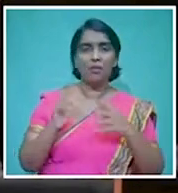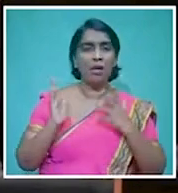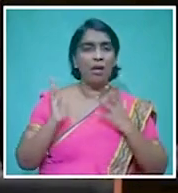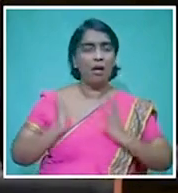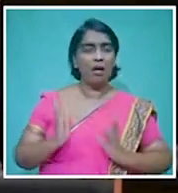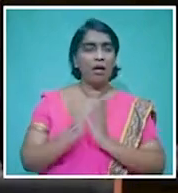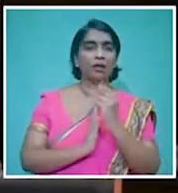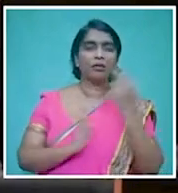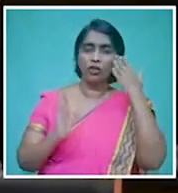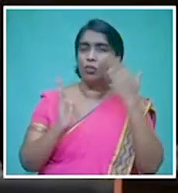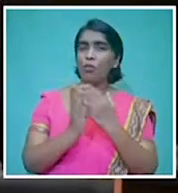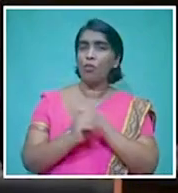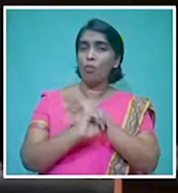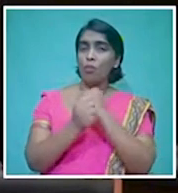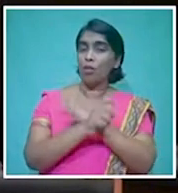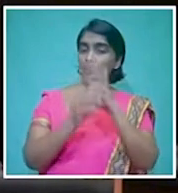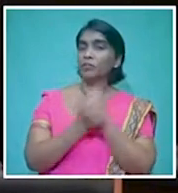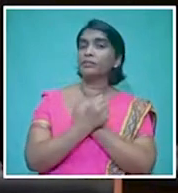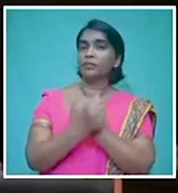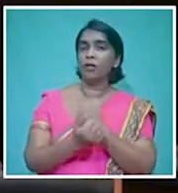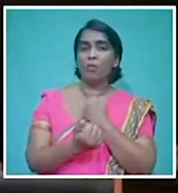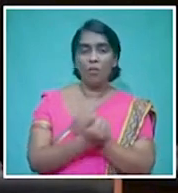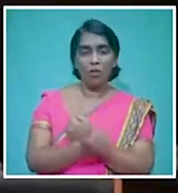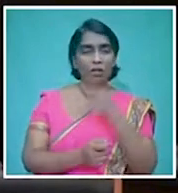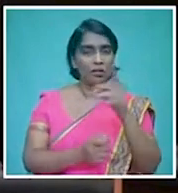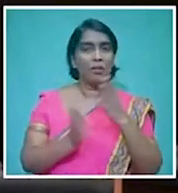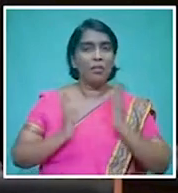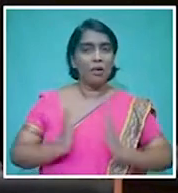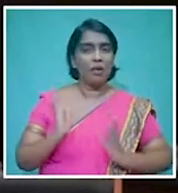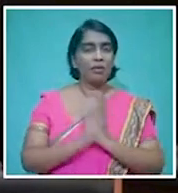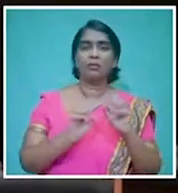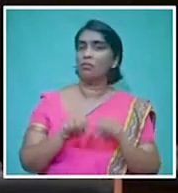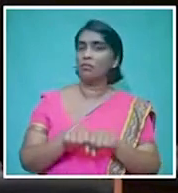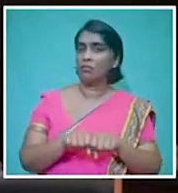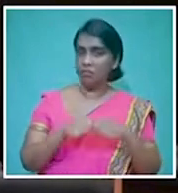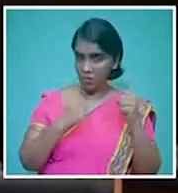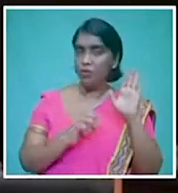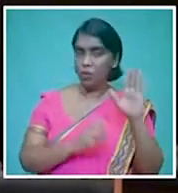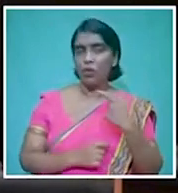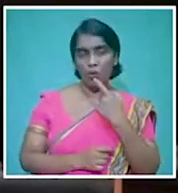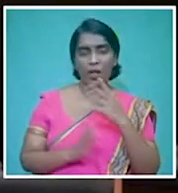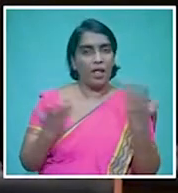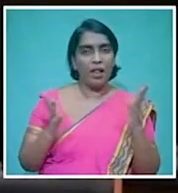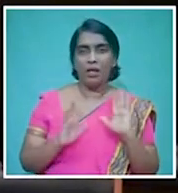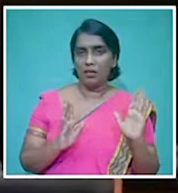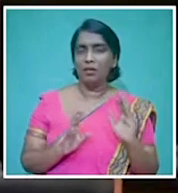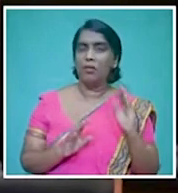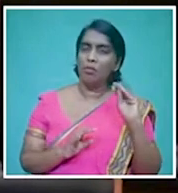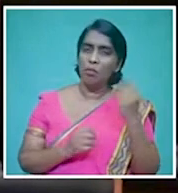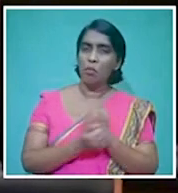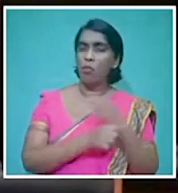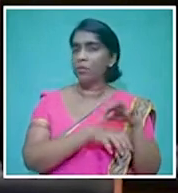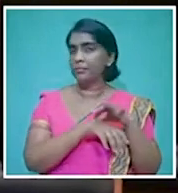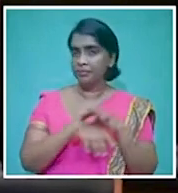හිමිකම් අරගෙන පොලිසිය ඔක්කොම හිර කරන්න හදනවා. පොලිසිය මානව හිමිකම් උග්‍ර උල්ලංඝනය කළා තියෙන එක නෑ නෙමෙයි. තමයිට පොලිසියට